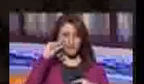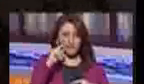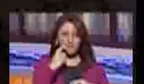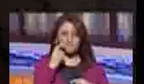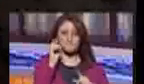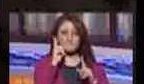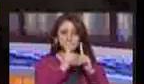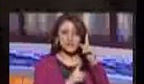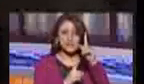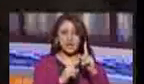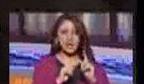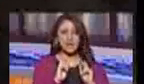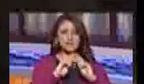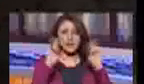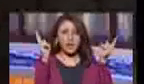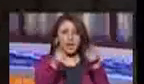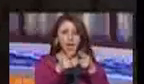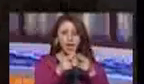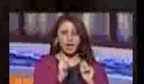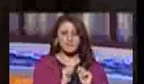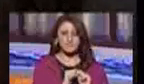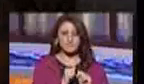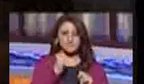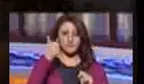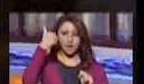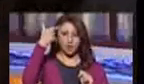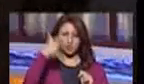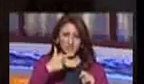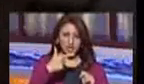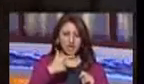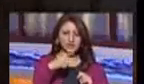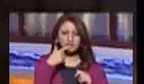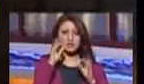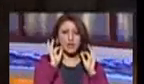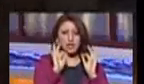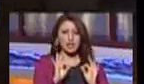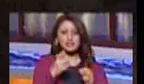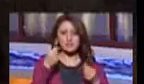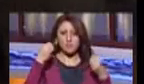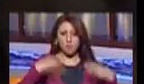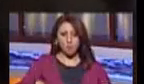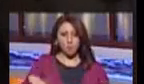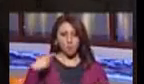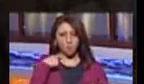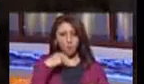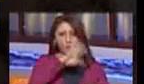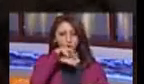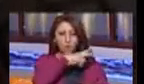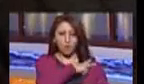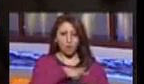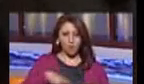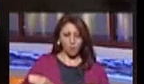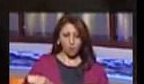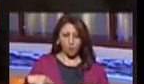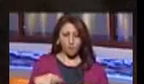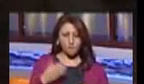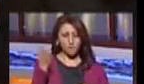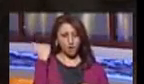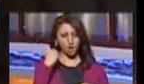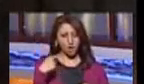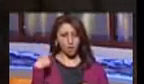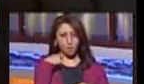العام المحترم المستشار طلعت عبدالله للتصالح في قضايا إهدار المال العام الممثلة في قضية تحديث